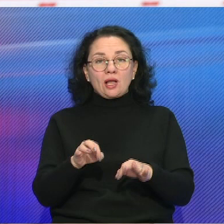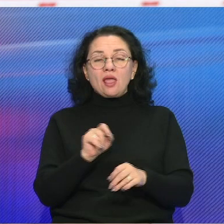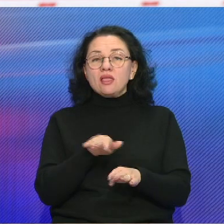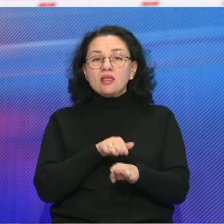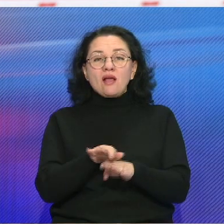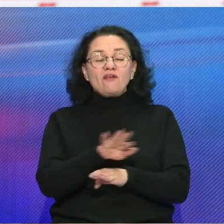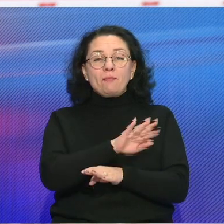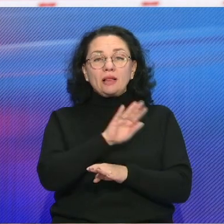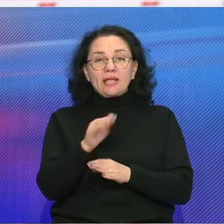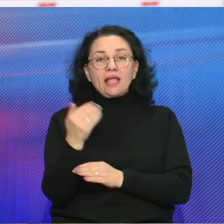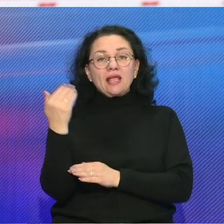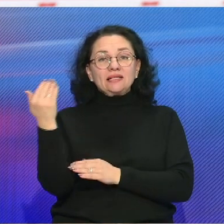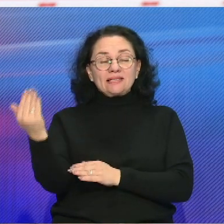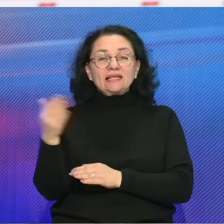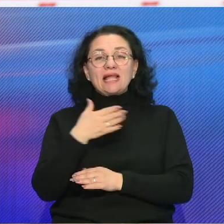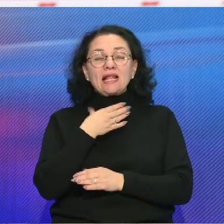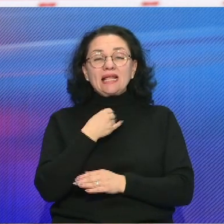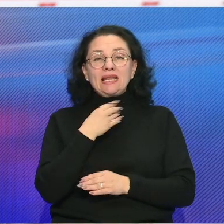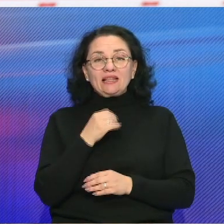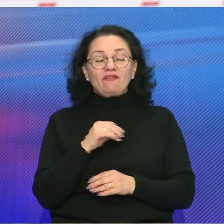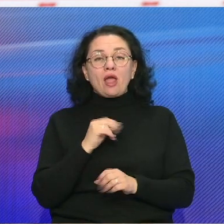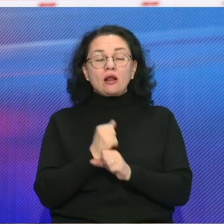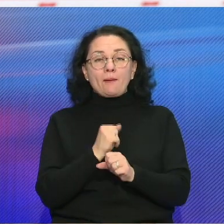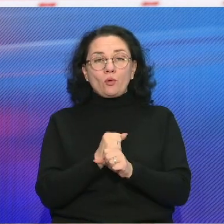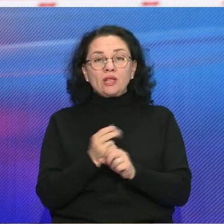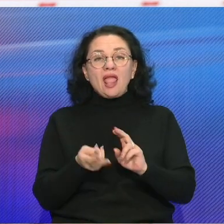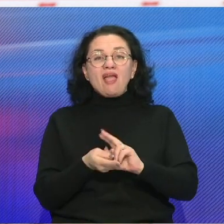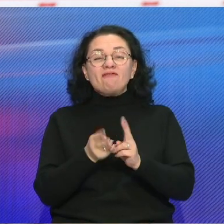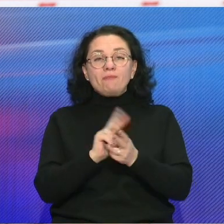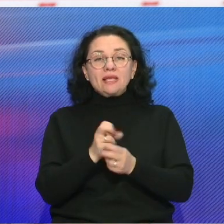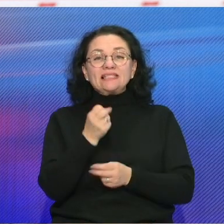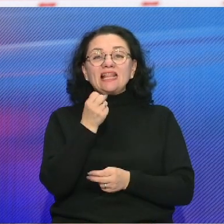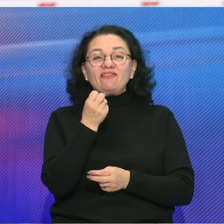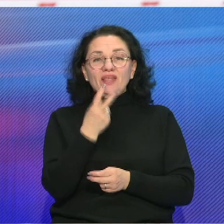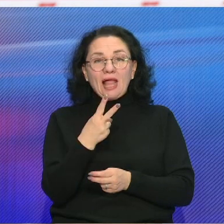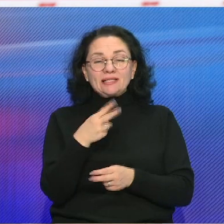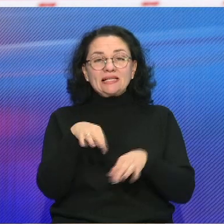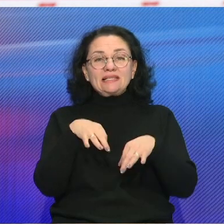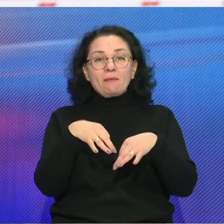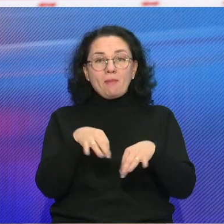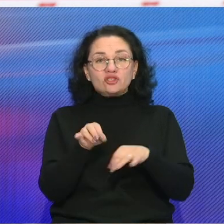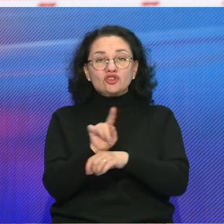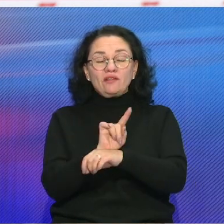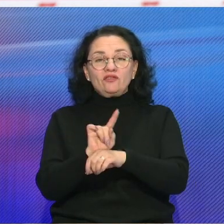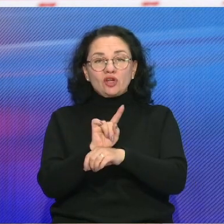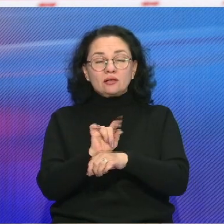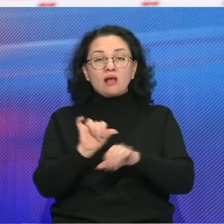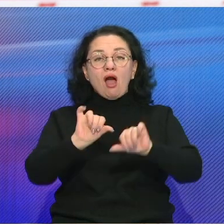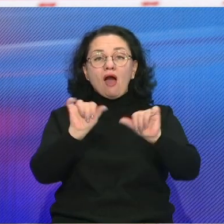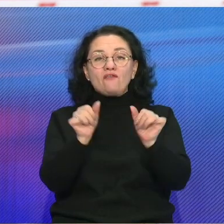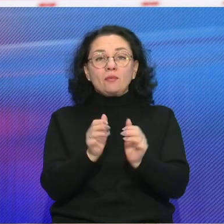литовскими коллегами своих договоренностей. Так, вместо 12 грузовых транспортных средств в час оформляется